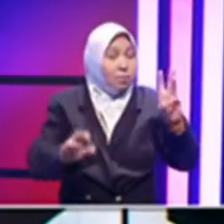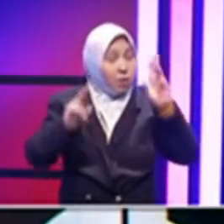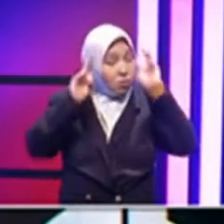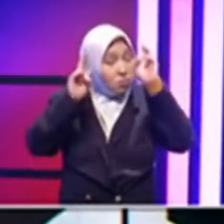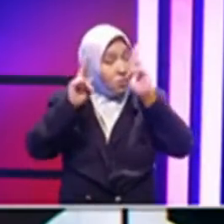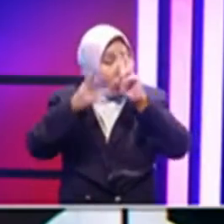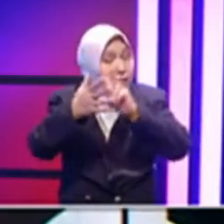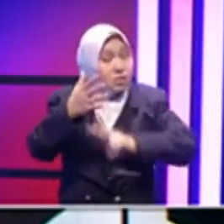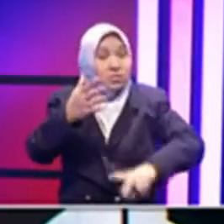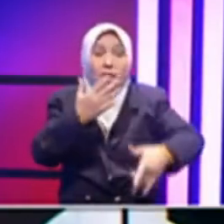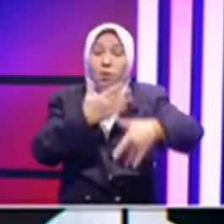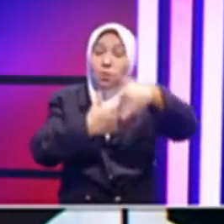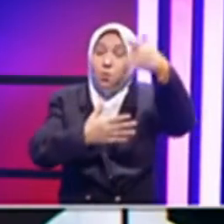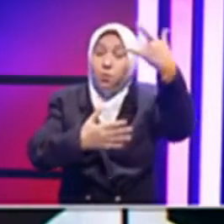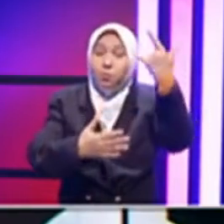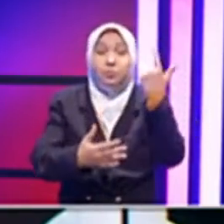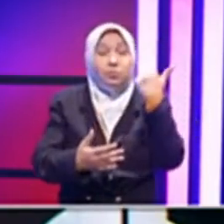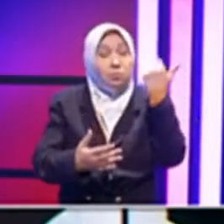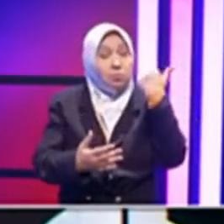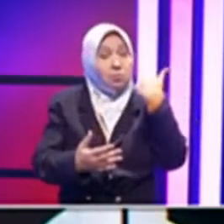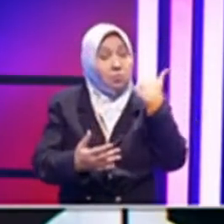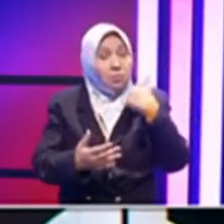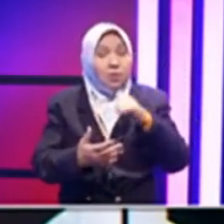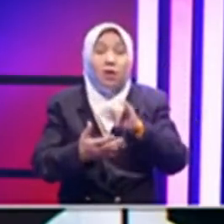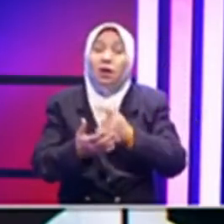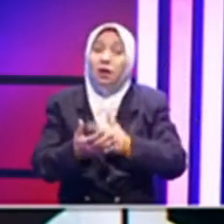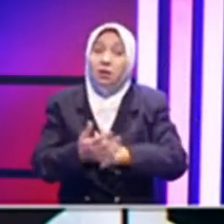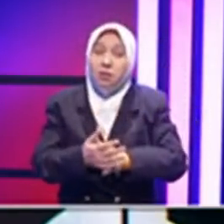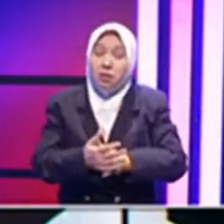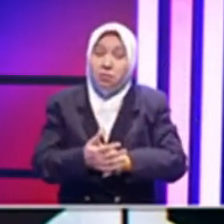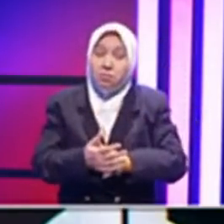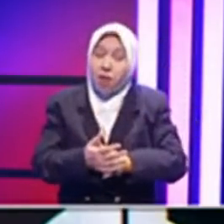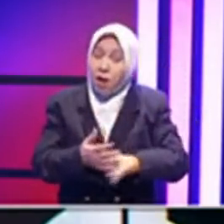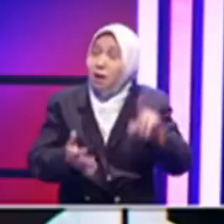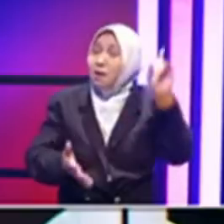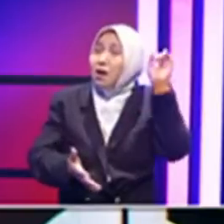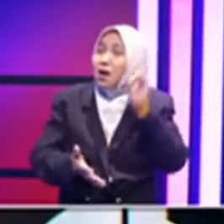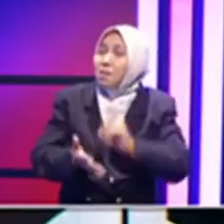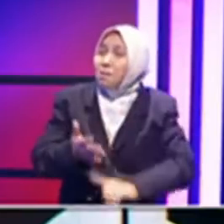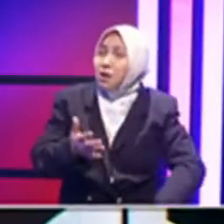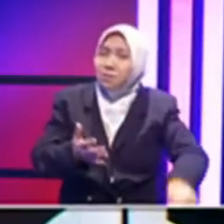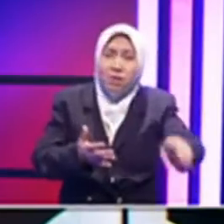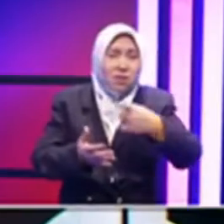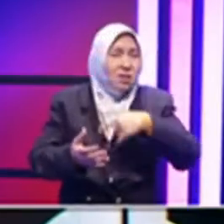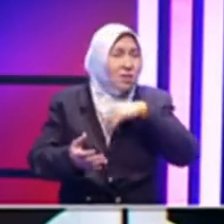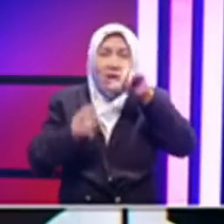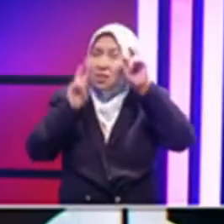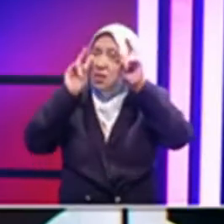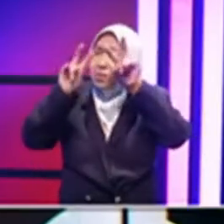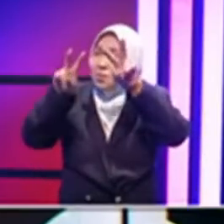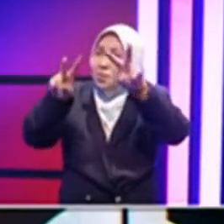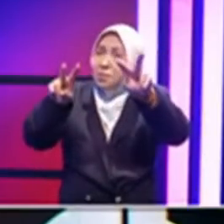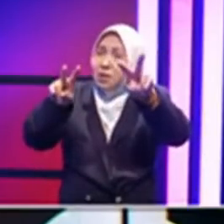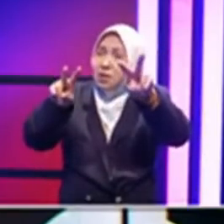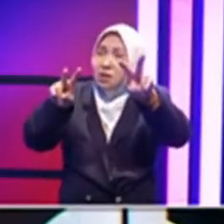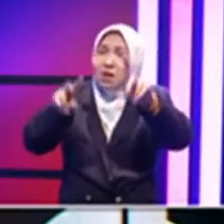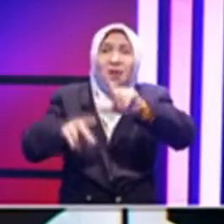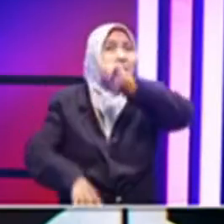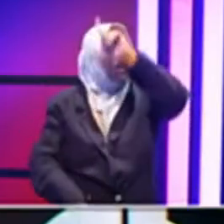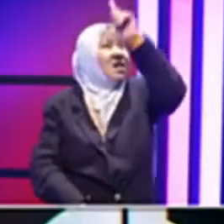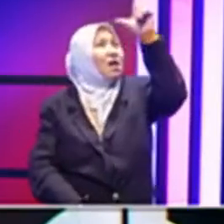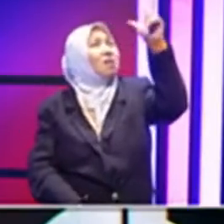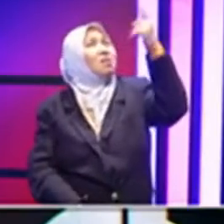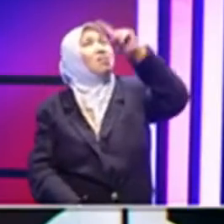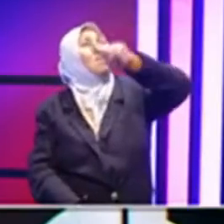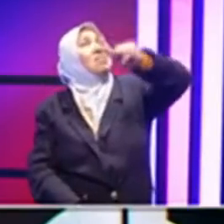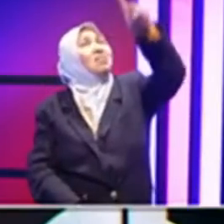tadi, iaitu afalam yanzuru ilas samai fawqahum, ya, apakah mereka tidak memerhati kepada langit yang tinggi